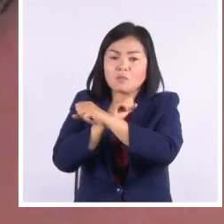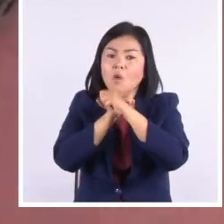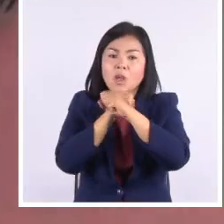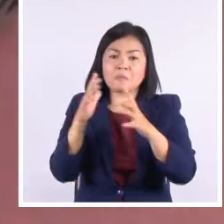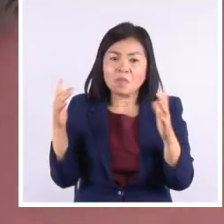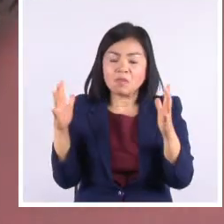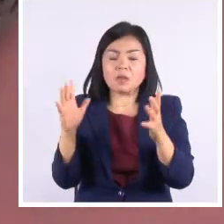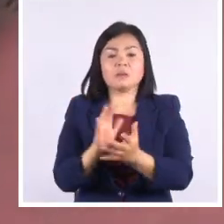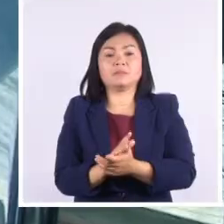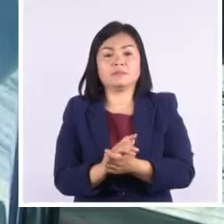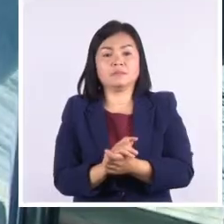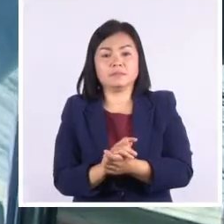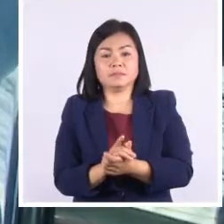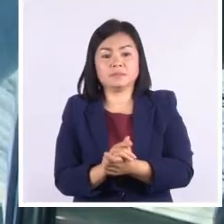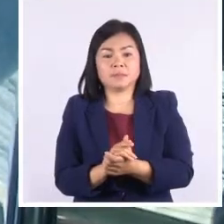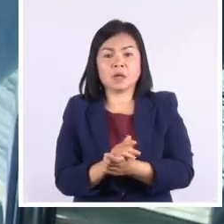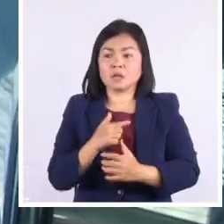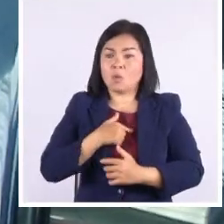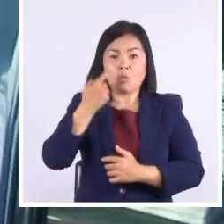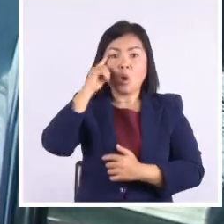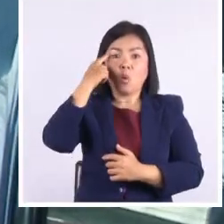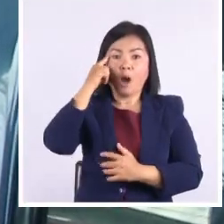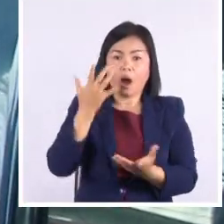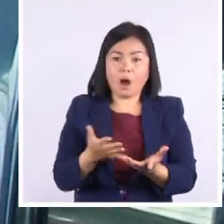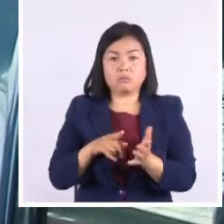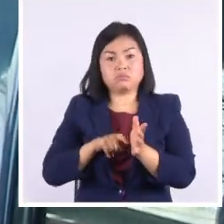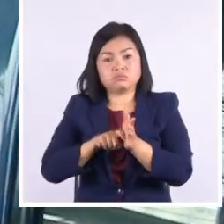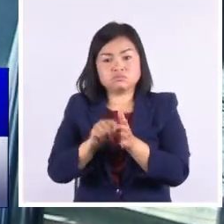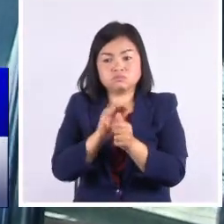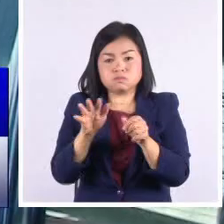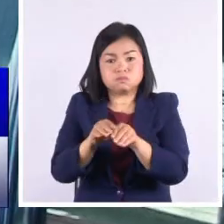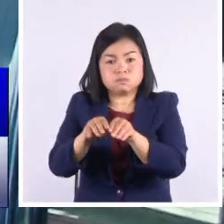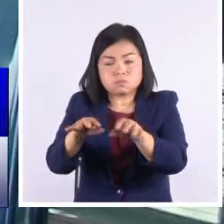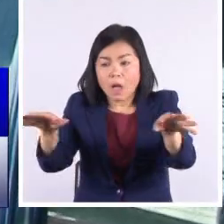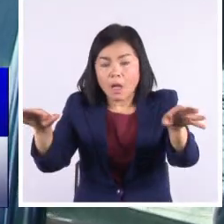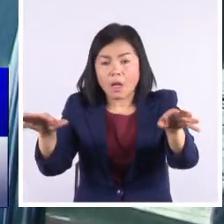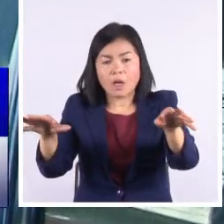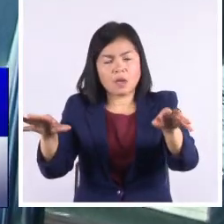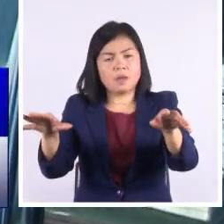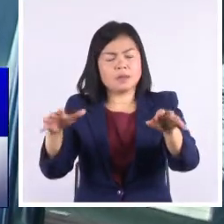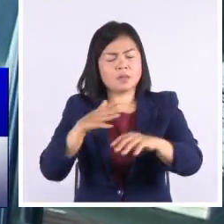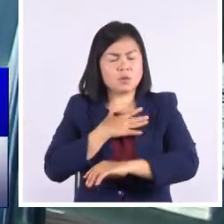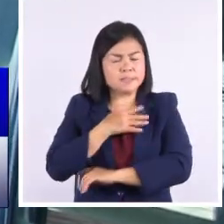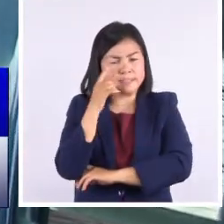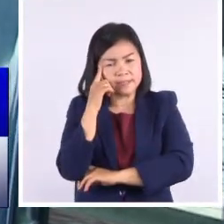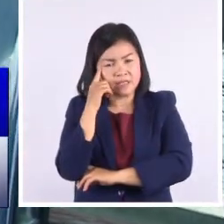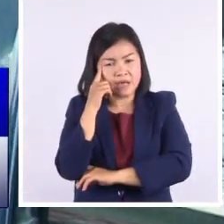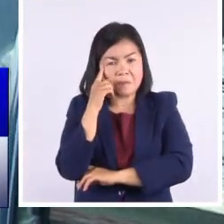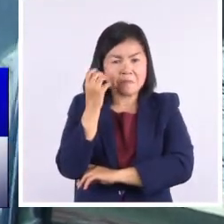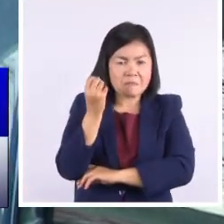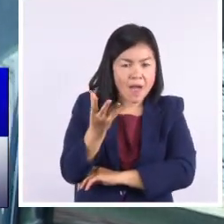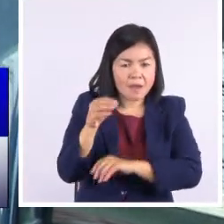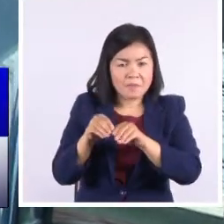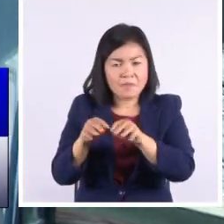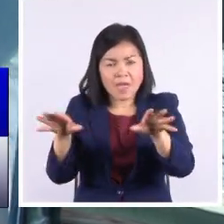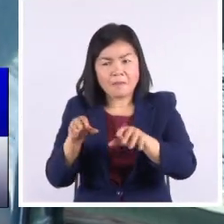โน้ทถ้าเราไม่รู้ว่ามันแต่มันมีความก็อ่ามากน้อยขนาดไหน